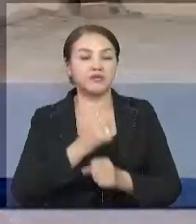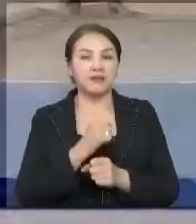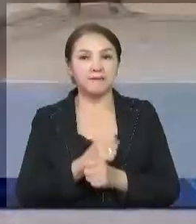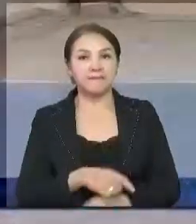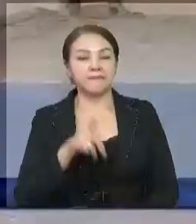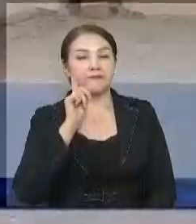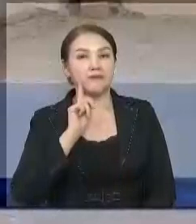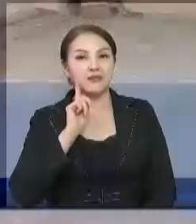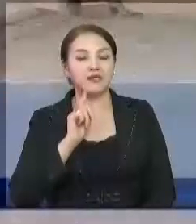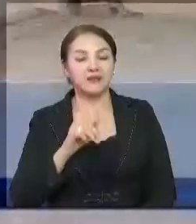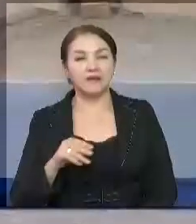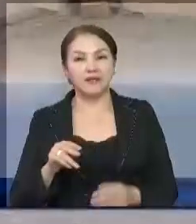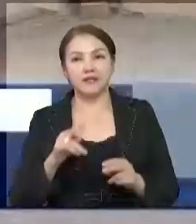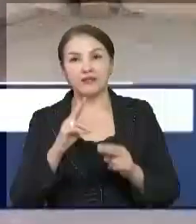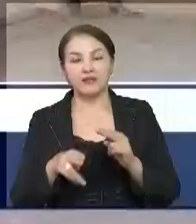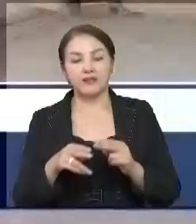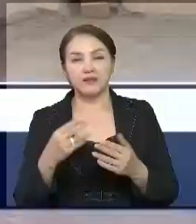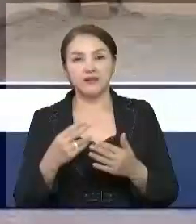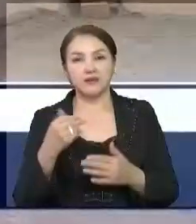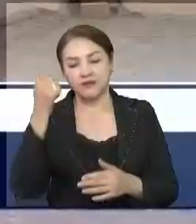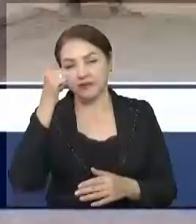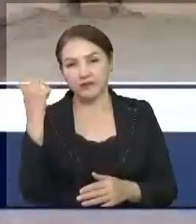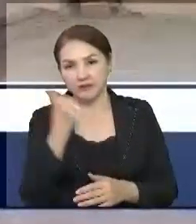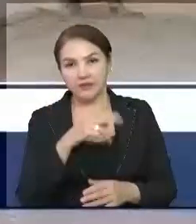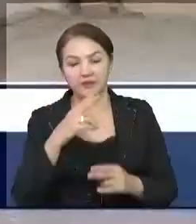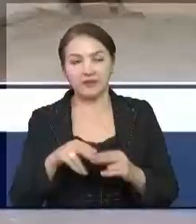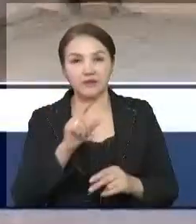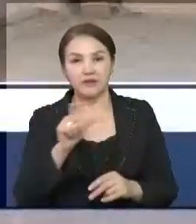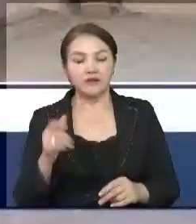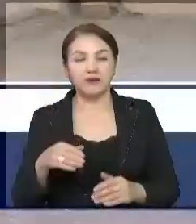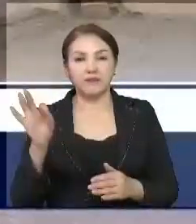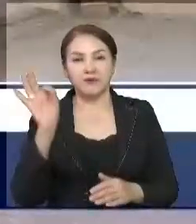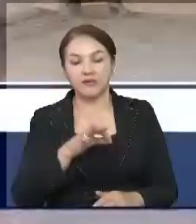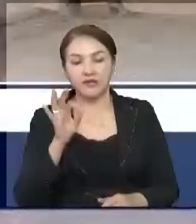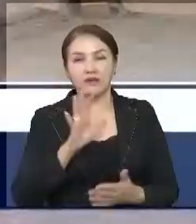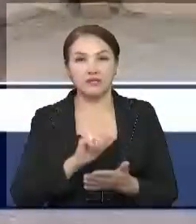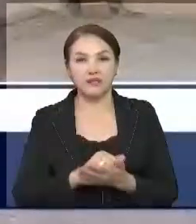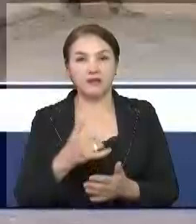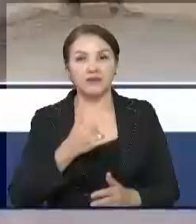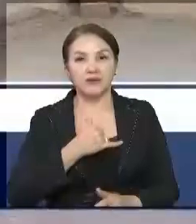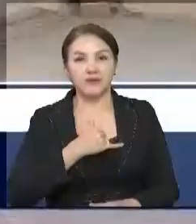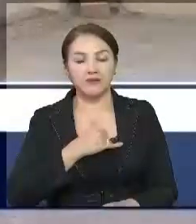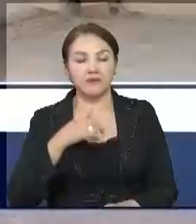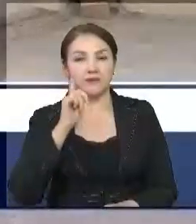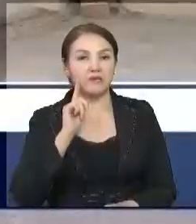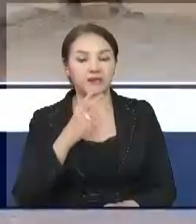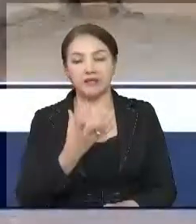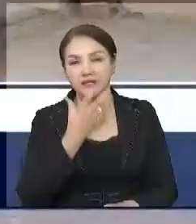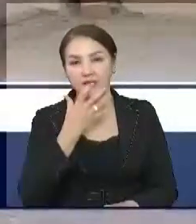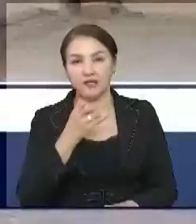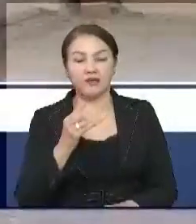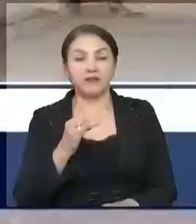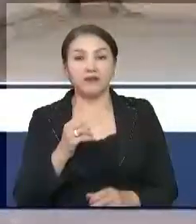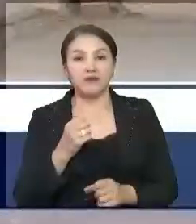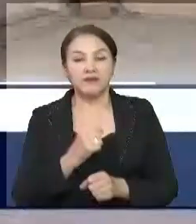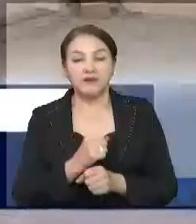Пока демонтаж не закончим, на конце недели закончим демонтаж. Люди будут уже и маляркой заниматься. Пока у нас теплотрассу делаем. Теплотрасса